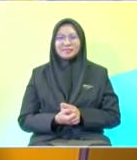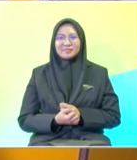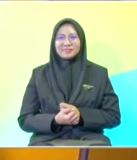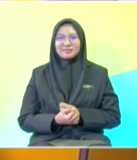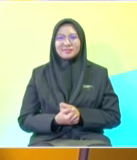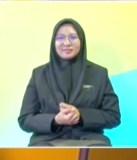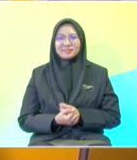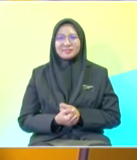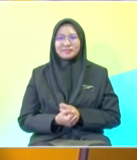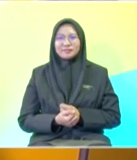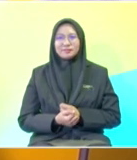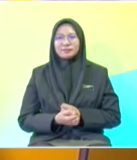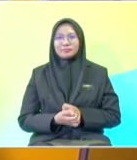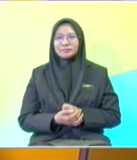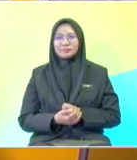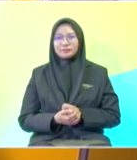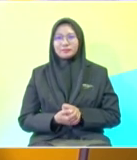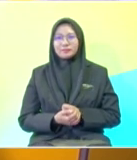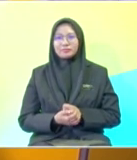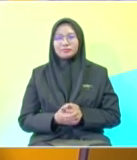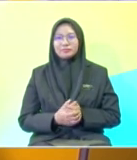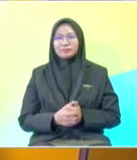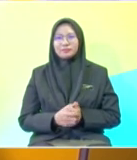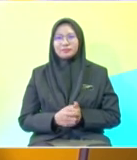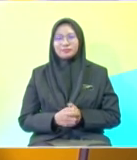an terakhir kita lihat